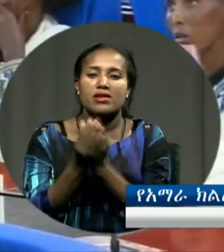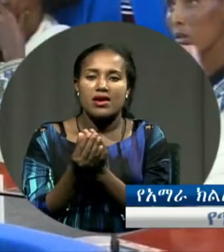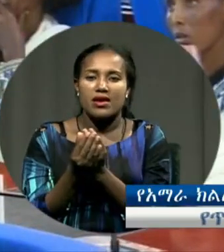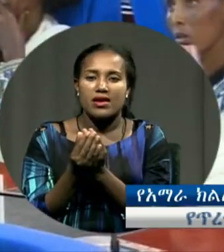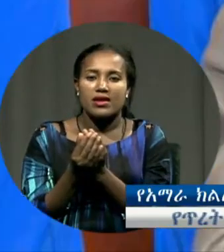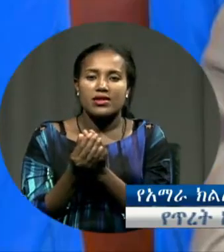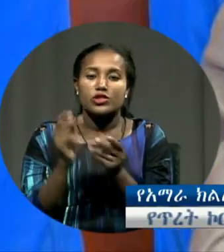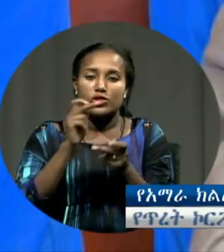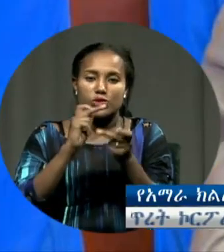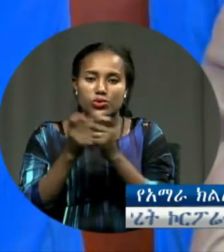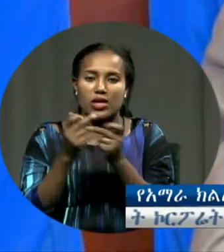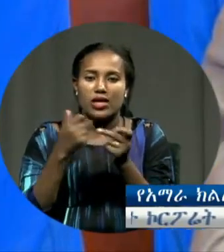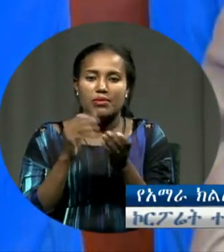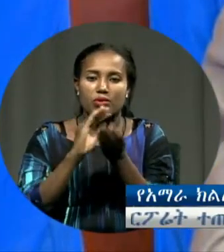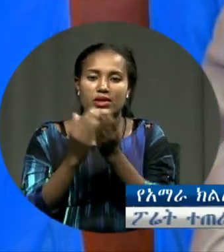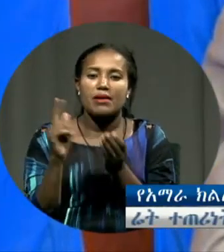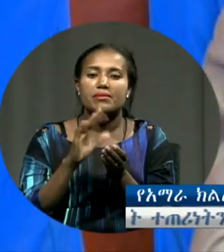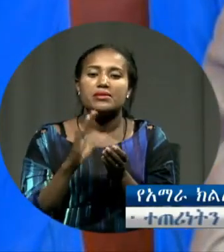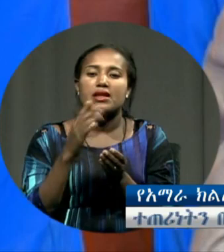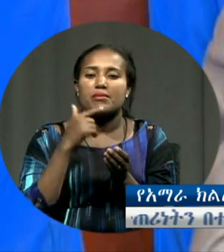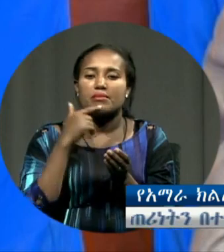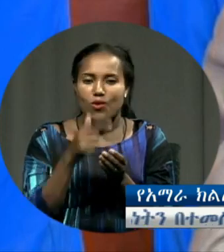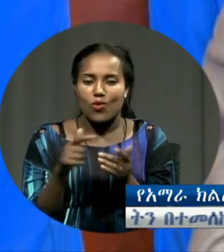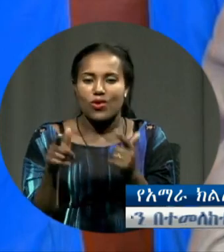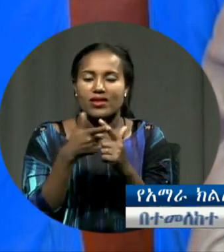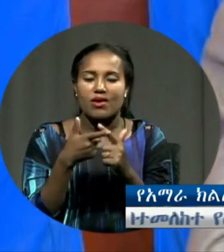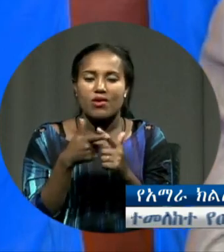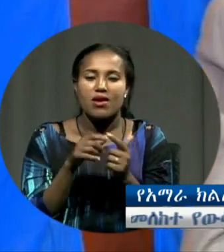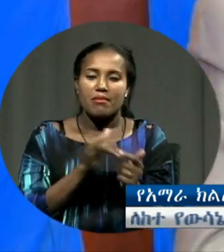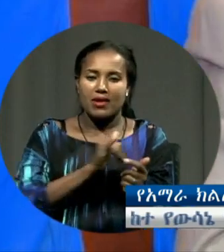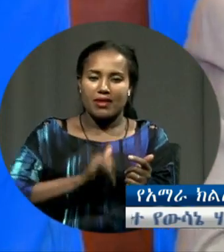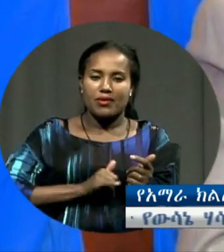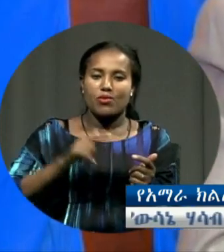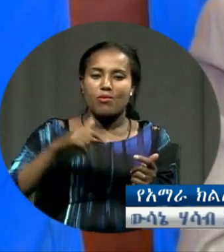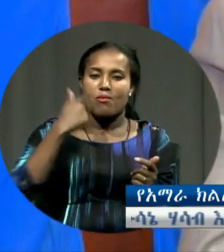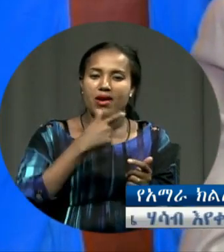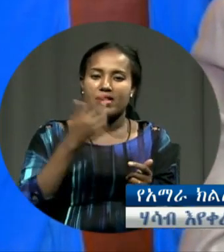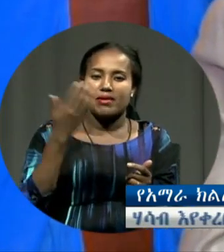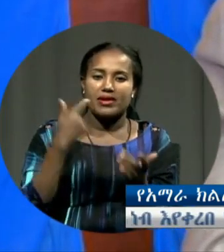ኮርፖሬቱ ያለበት ሁኔታ ምን ይመስላል የሚለው፣ ሁለተኛ ባለቤቱ ማን ነበር እዚህ በፊት